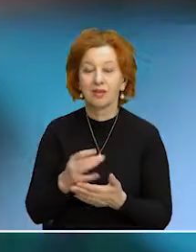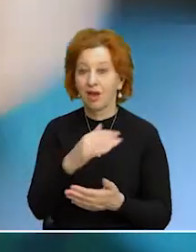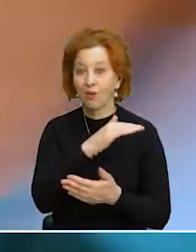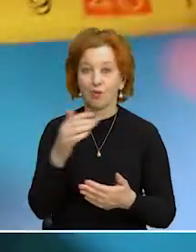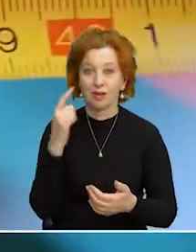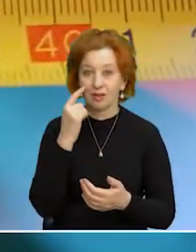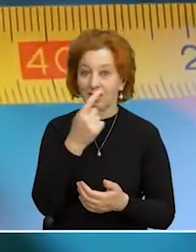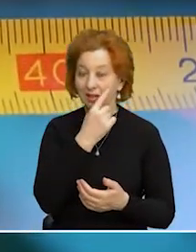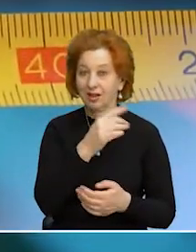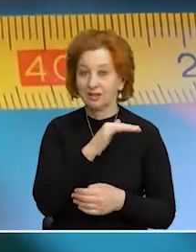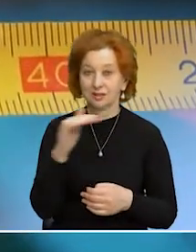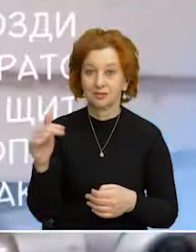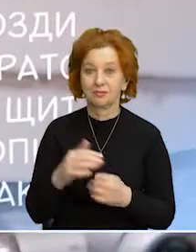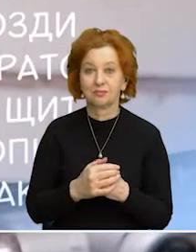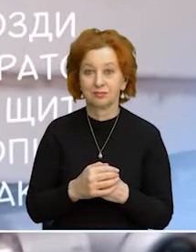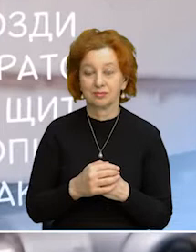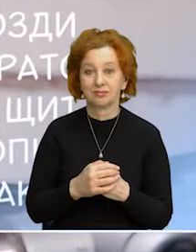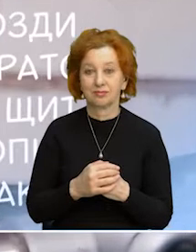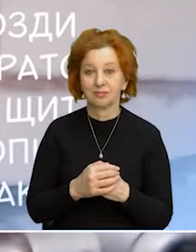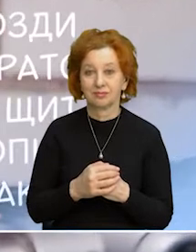расположите на уровне глаз.